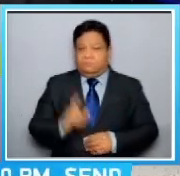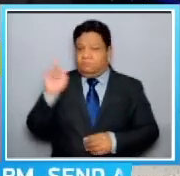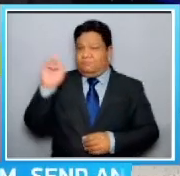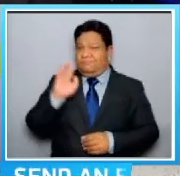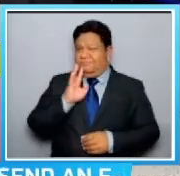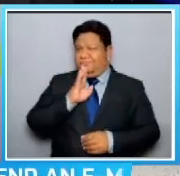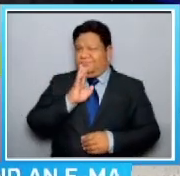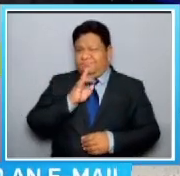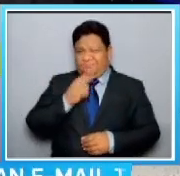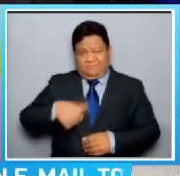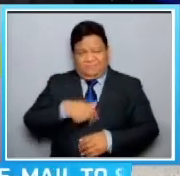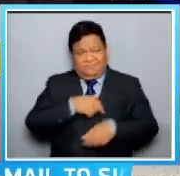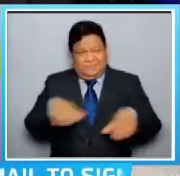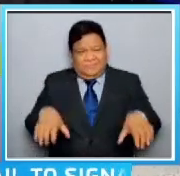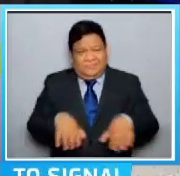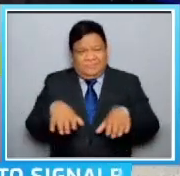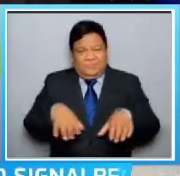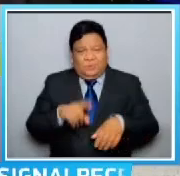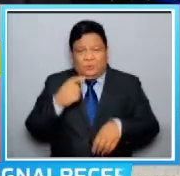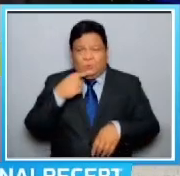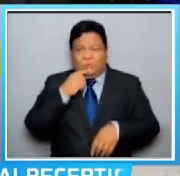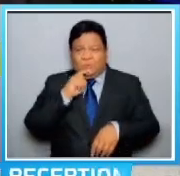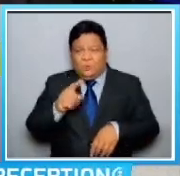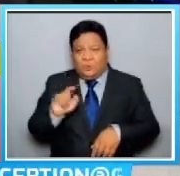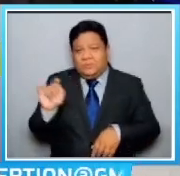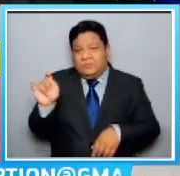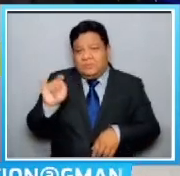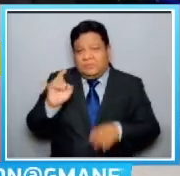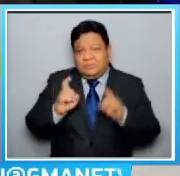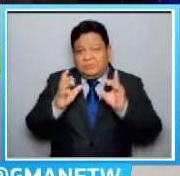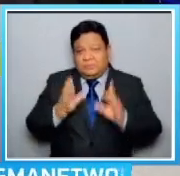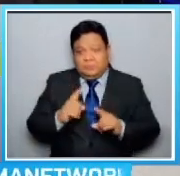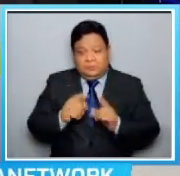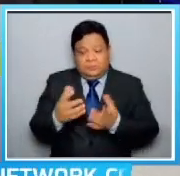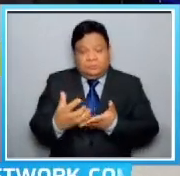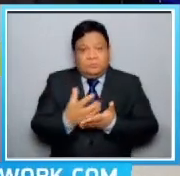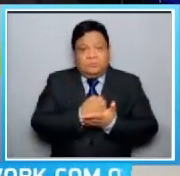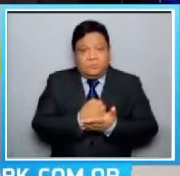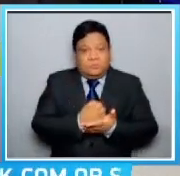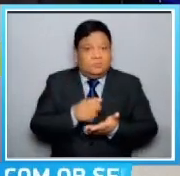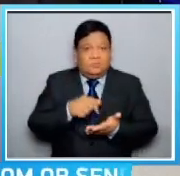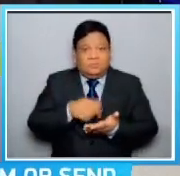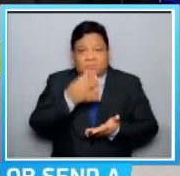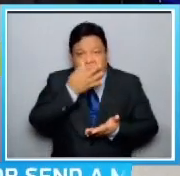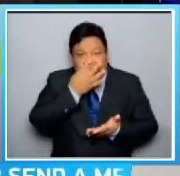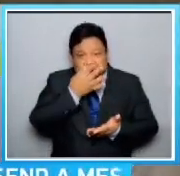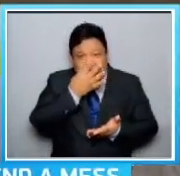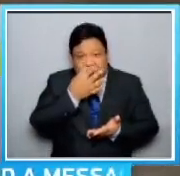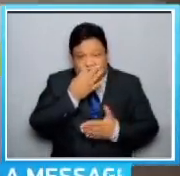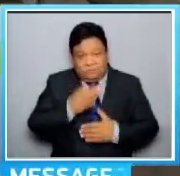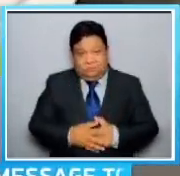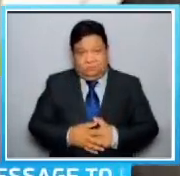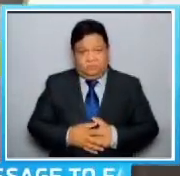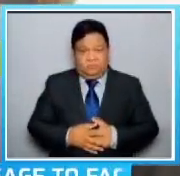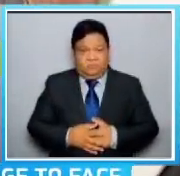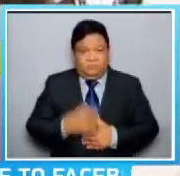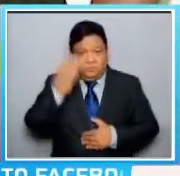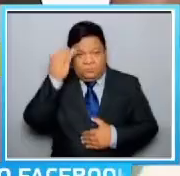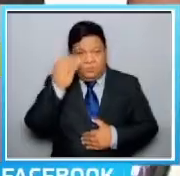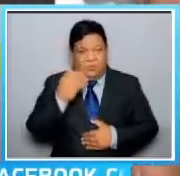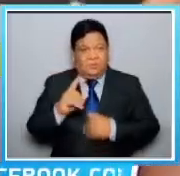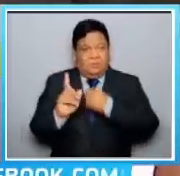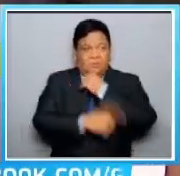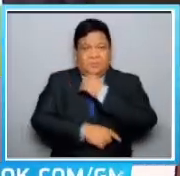Pero ang kinikita namin, napakaliit na bagay. Bakit naman ako napakalaki? Kaya pabor siya